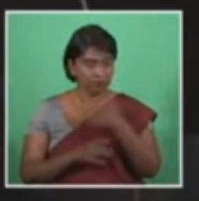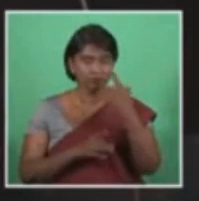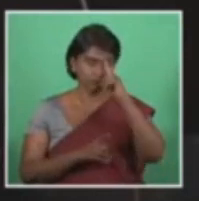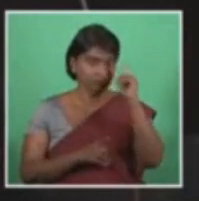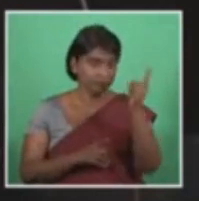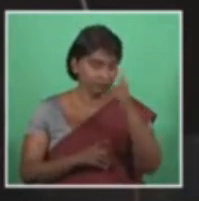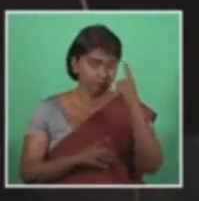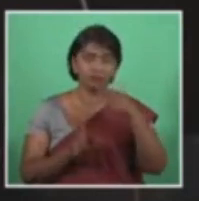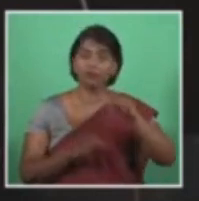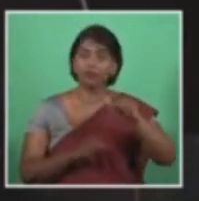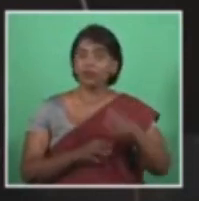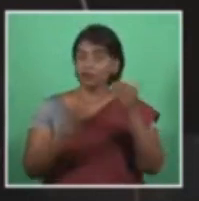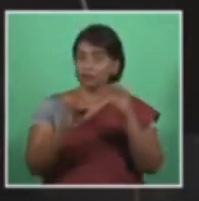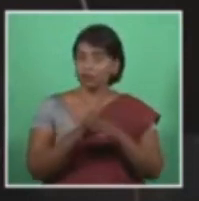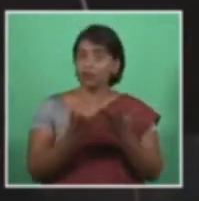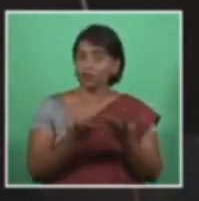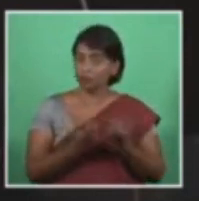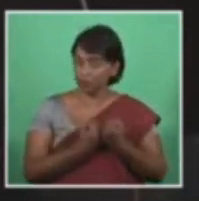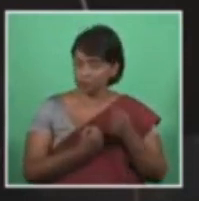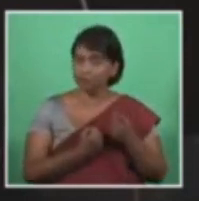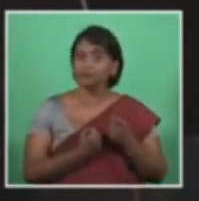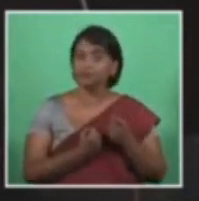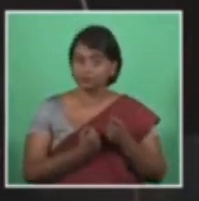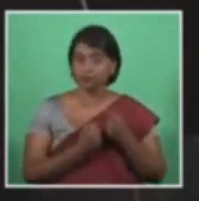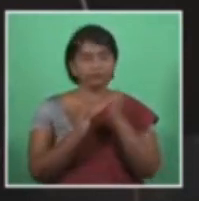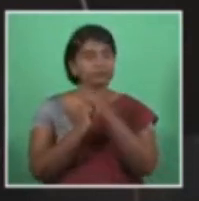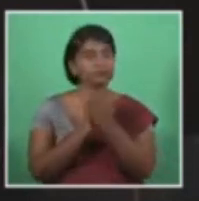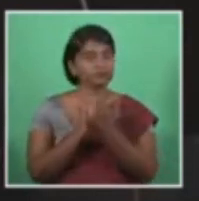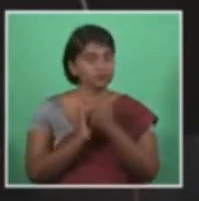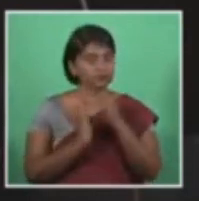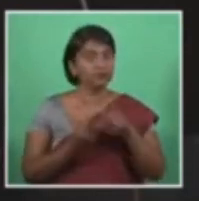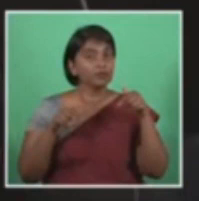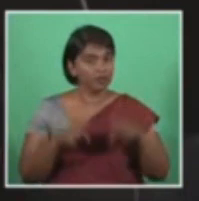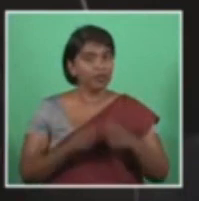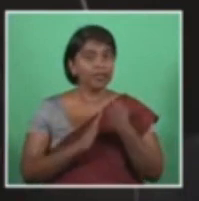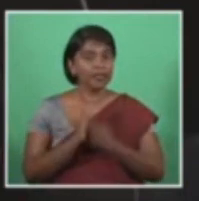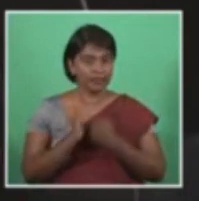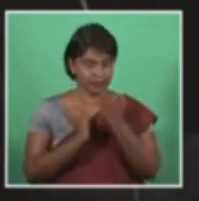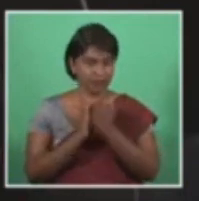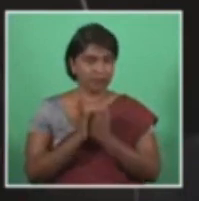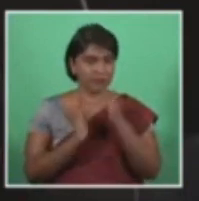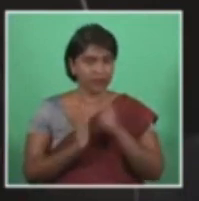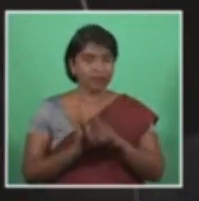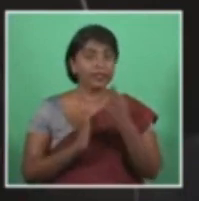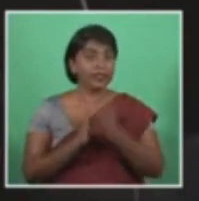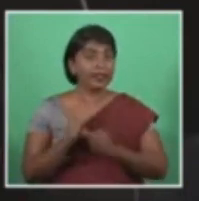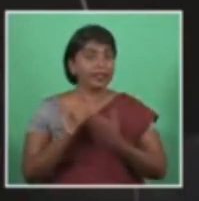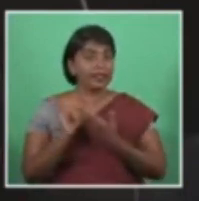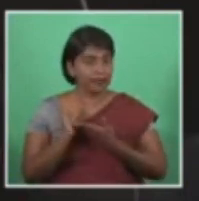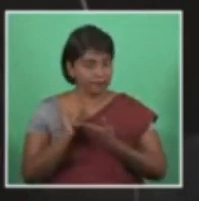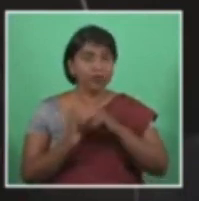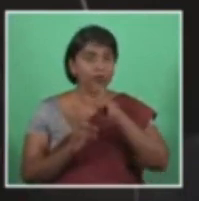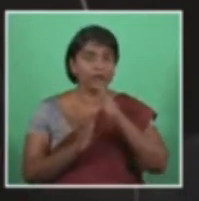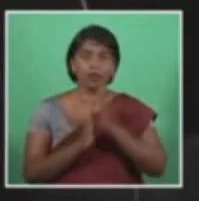මත්ද්‍රව්‍ය වලට පුනරුත්ථාපනය කිරීමට අවශ්‍ය කටයුතු කිරීම සඳහා දැනටමත් නීති පද්ධතියක් තියෙනවා කියලා, නීති තියෙනවා කියන